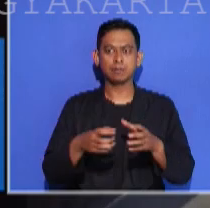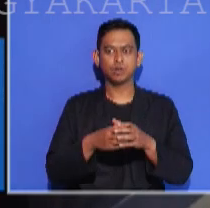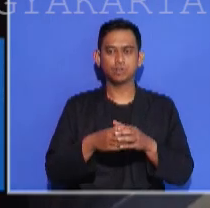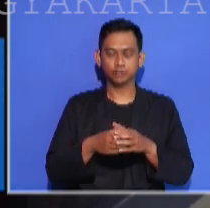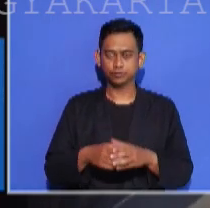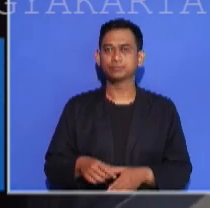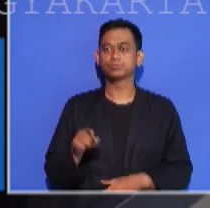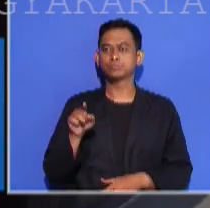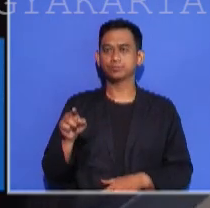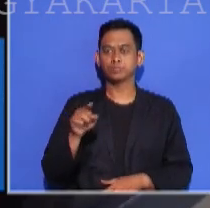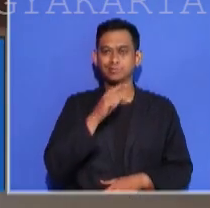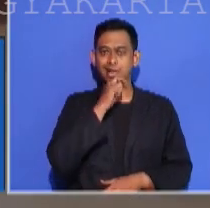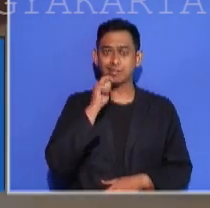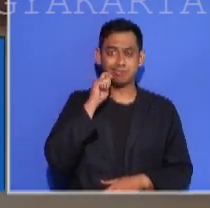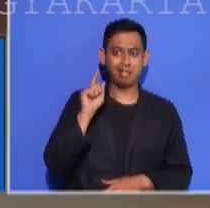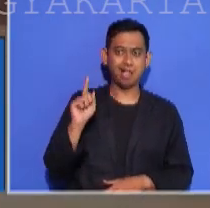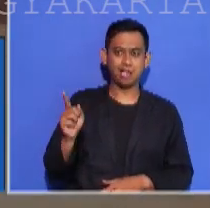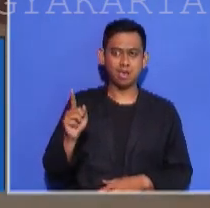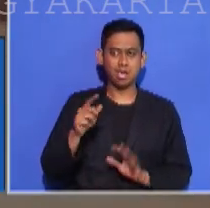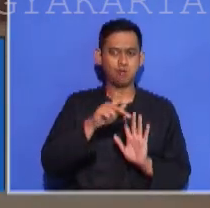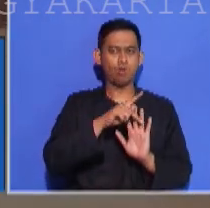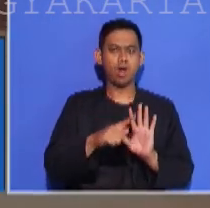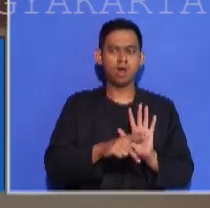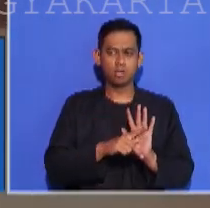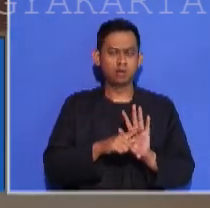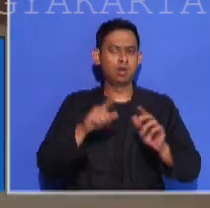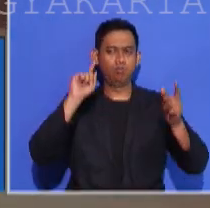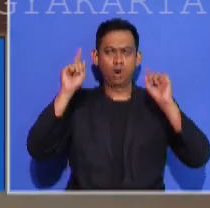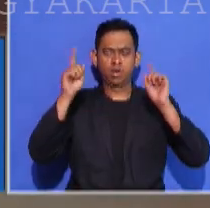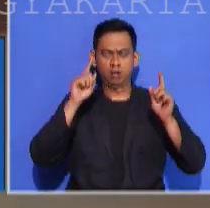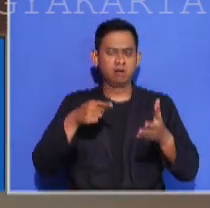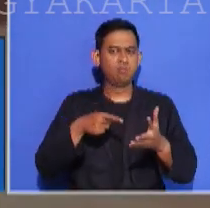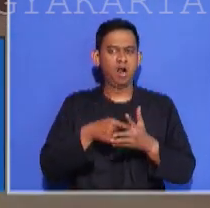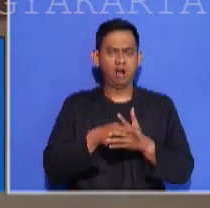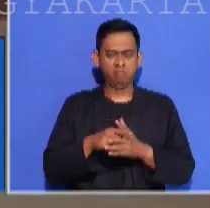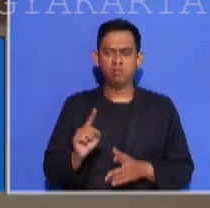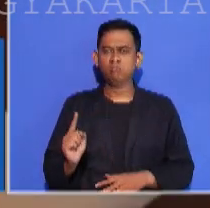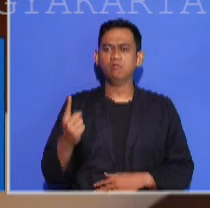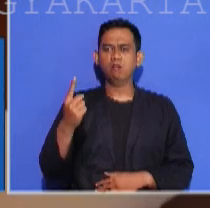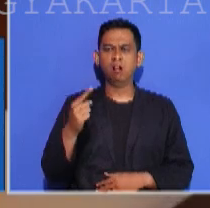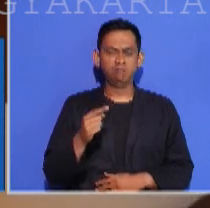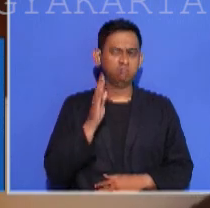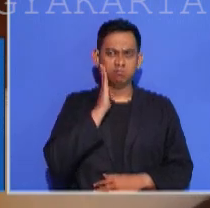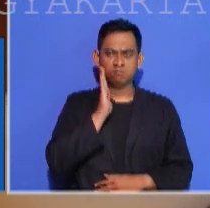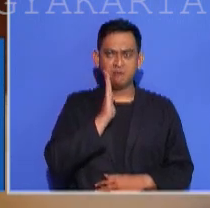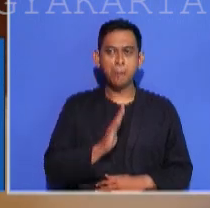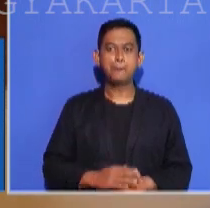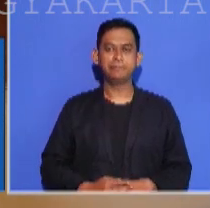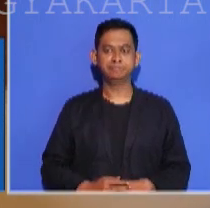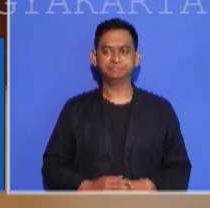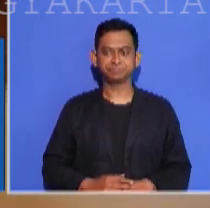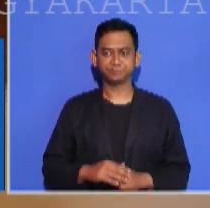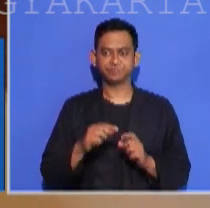tersebut, ternyata terdapat sejumlah program atau pendidikan politik untuk pemilih pemula yang terus dilakukan selama ini, yaitu Parlemen